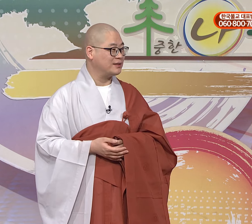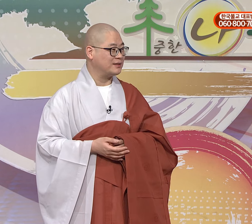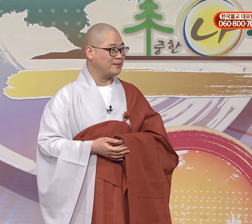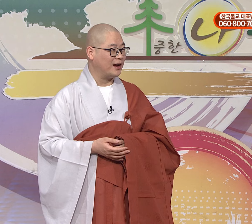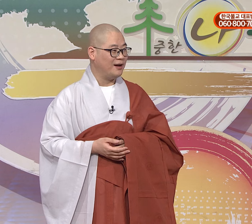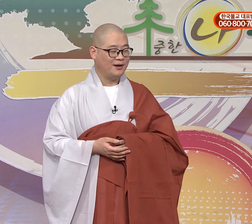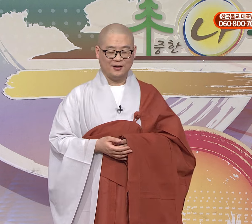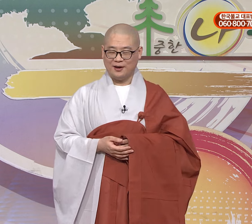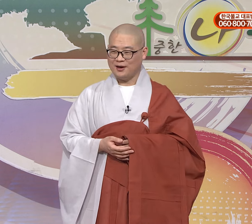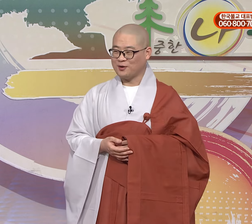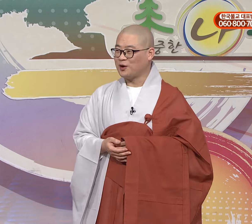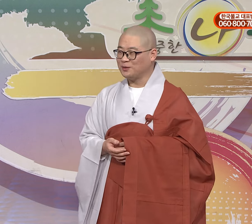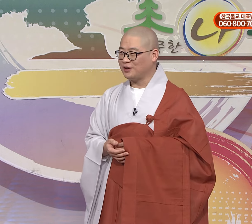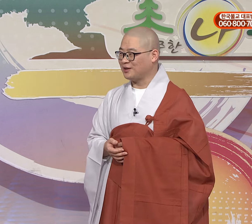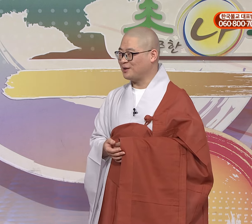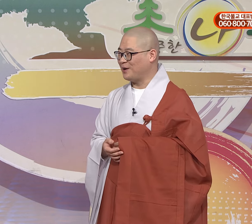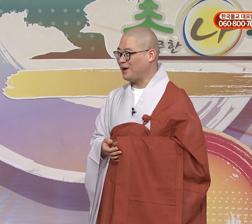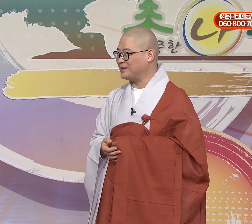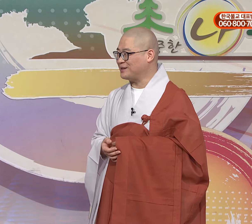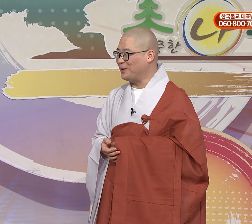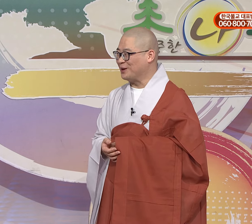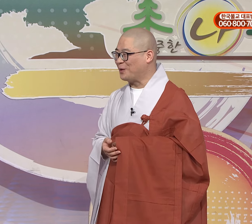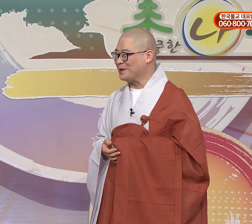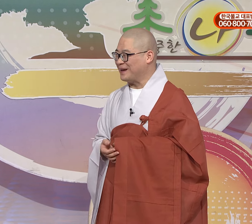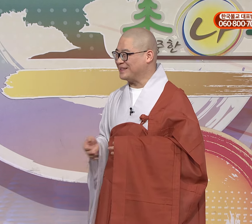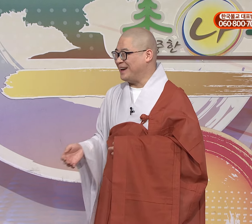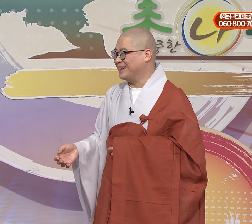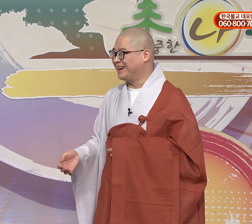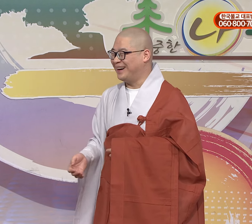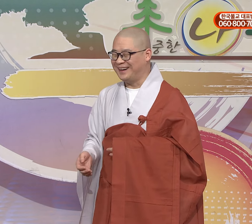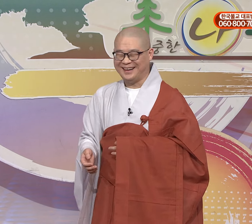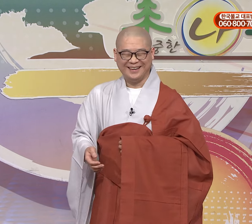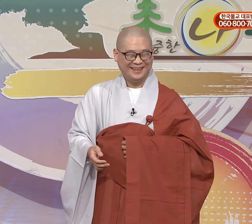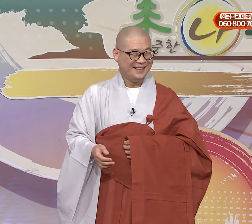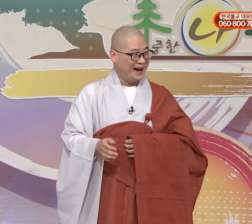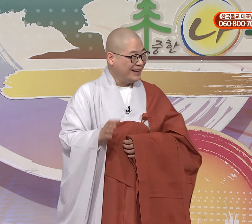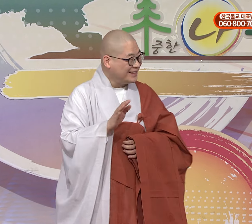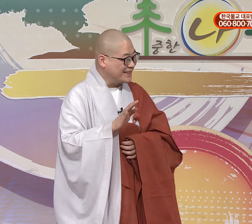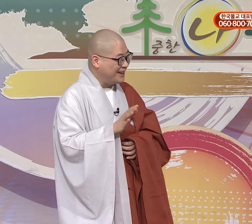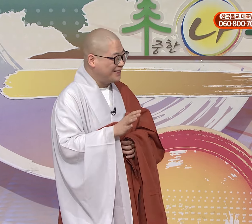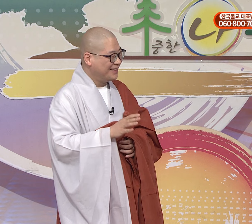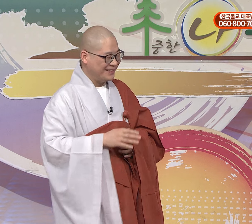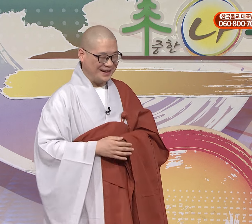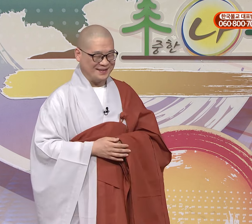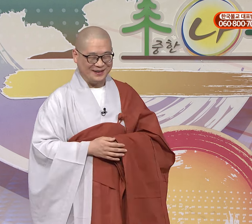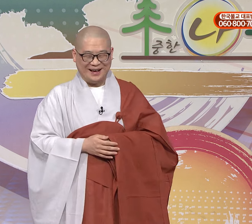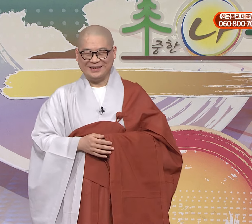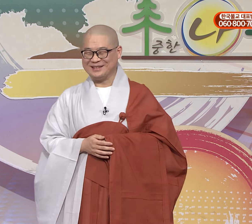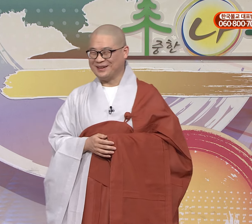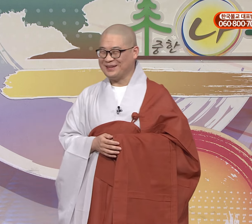살아온 정이 있지 않습니까 여러분들 같으면 아싸 오늘 고기반찬 아니죠